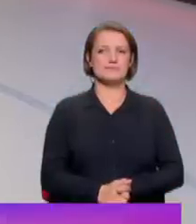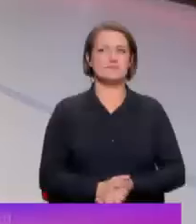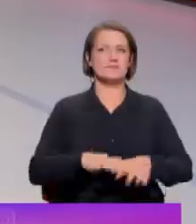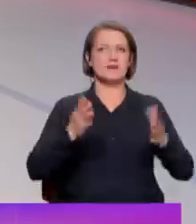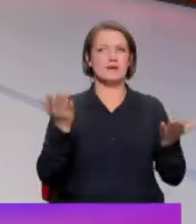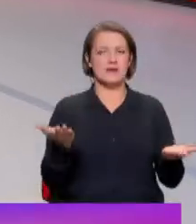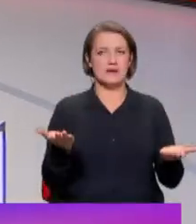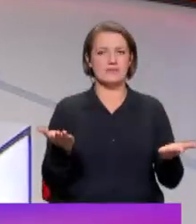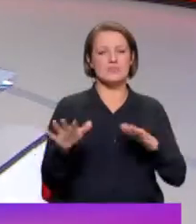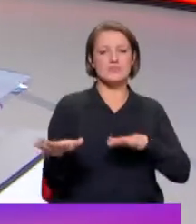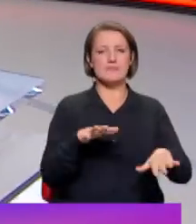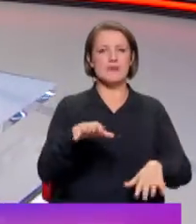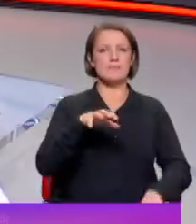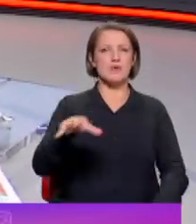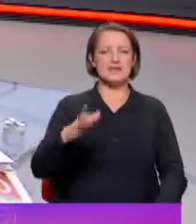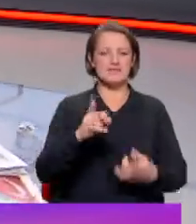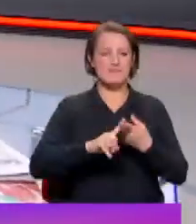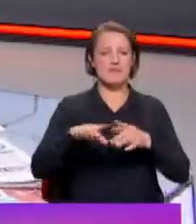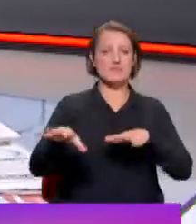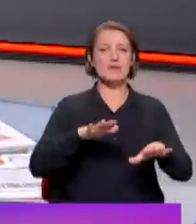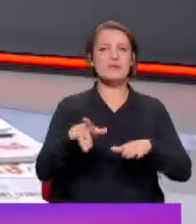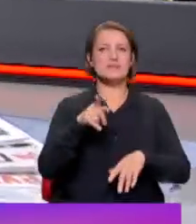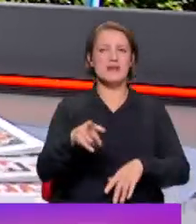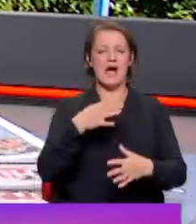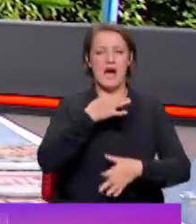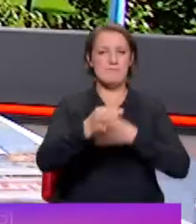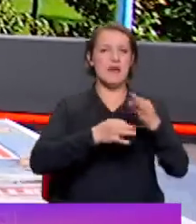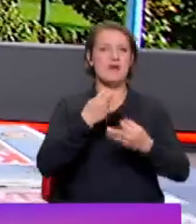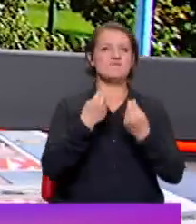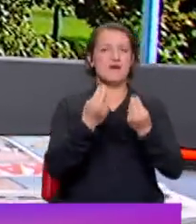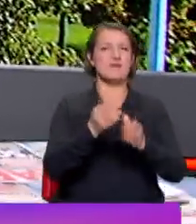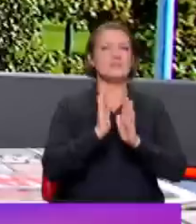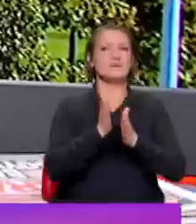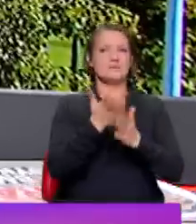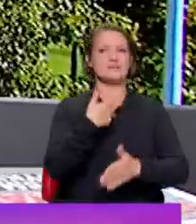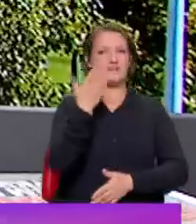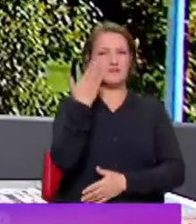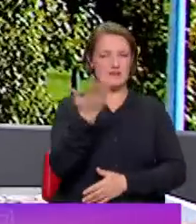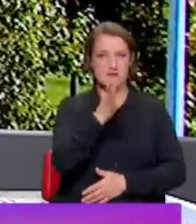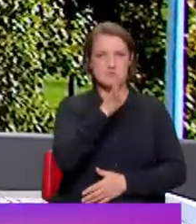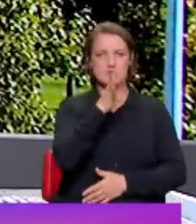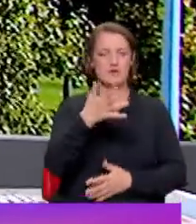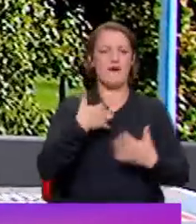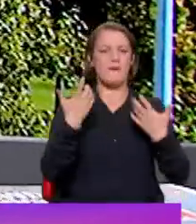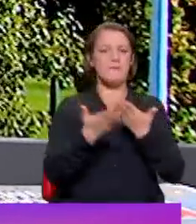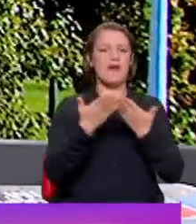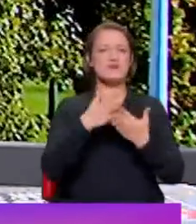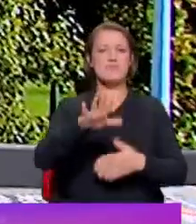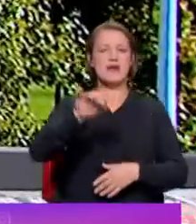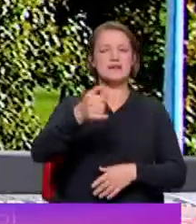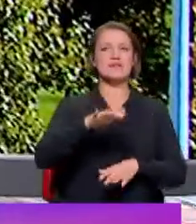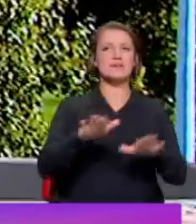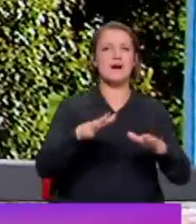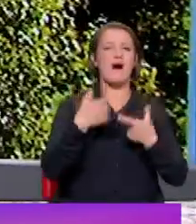ediyor deprem bölgesinden ve depremzedelerden haber vermeye devam edeceğiz sevgili izleyenler biliyorsunuz Kahramanmaraş merkezli